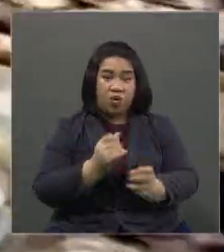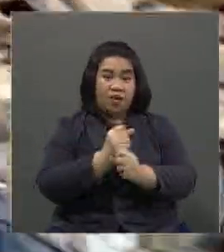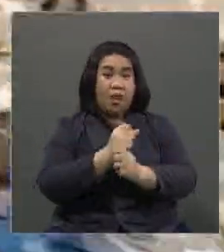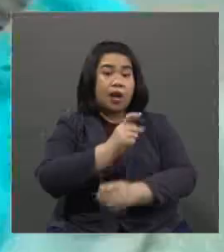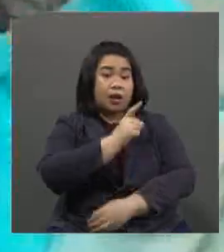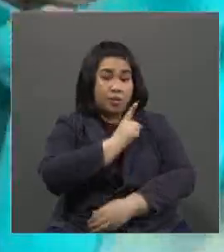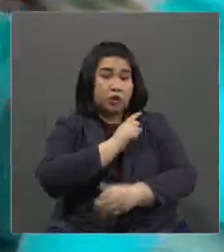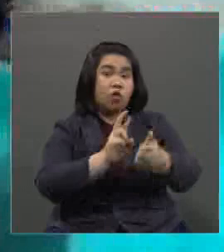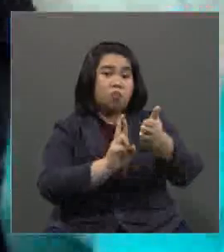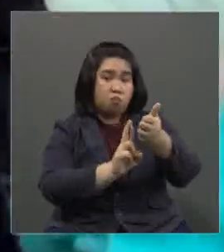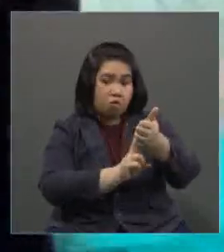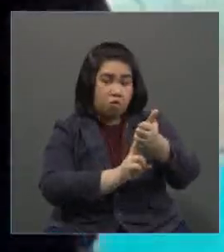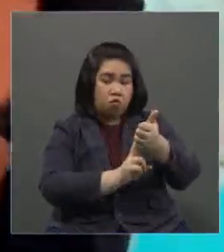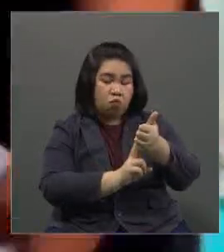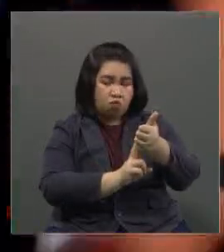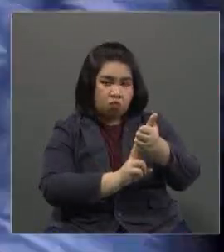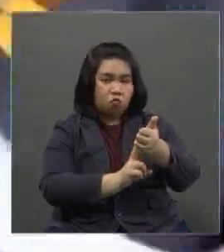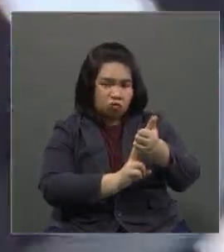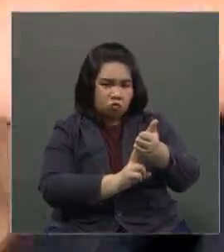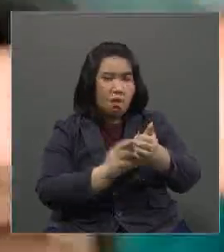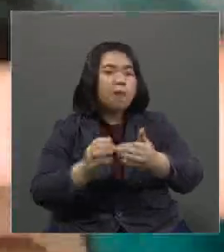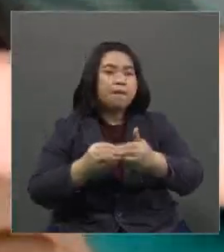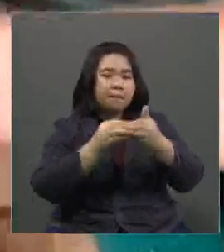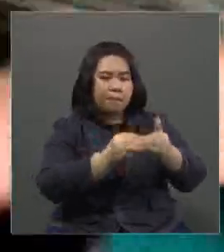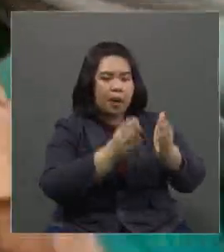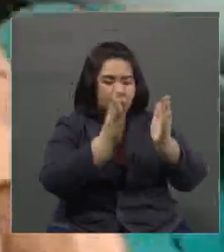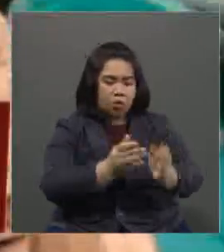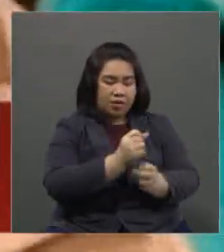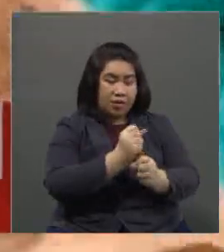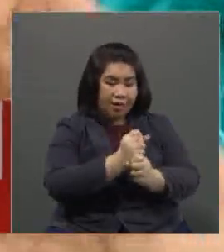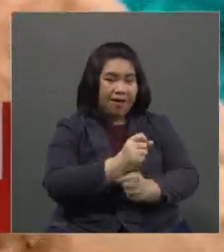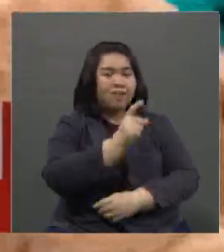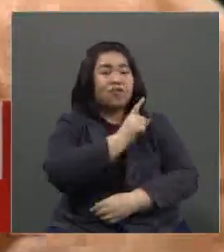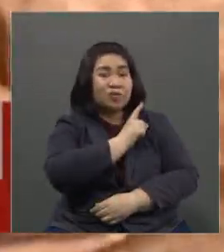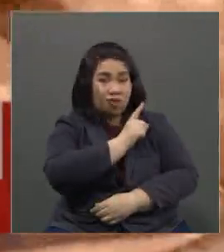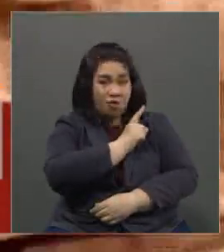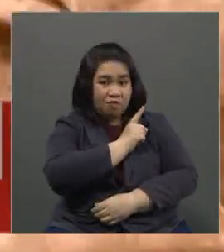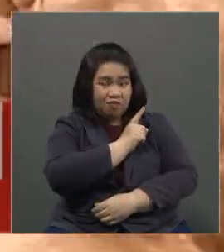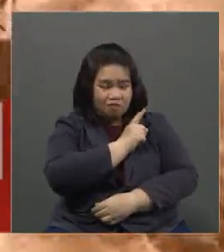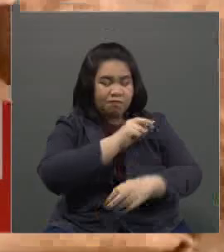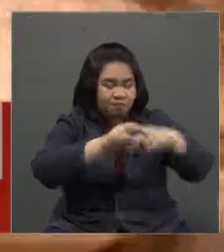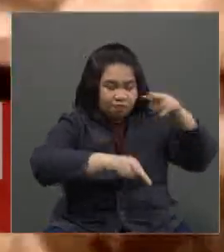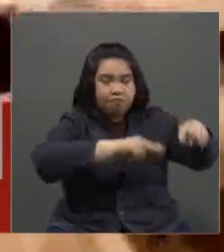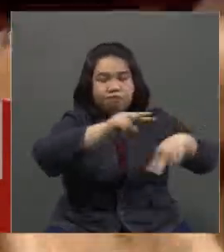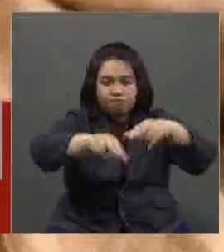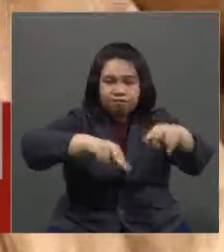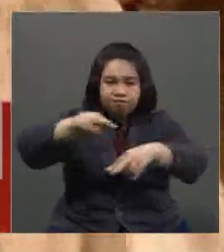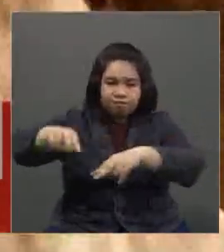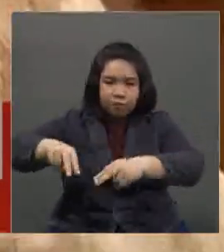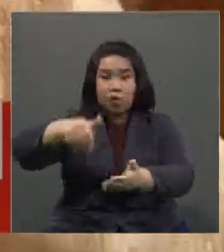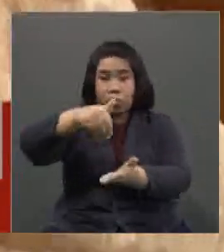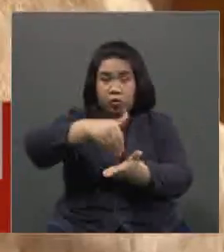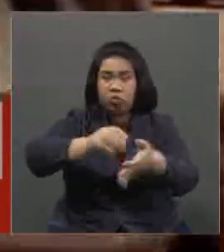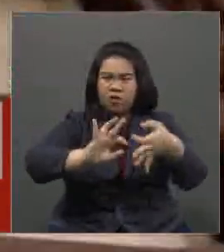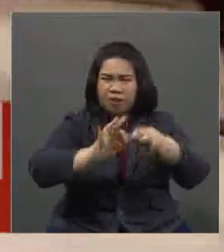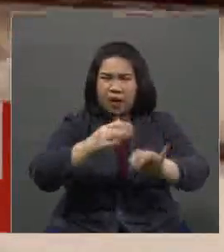นะคะรองอธิบดีกรมโรงงานอุตสาหกรรมนำเจ้าหน้าที่ค่ะพร้อมหน่วยงานที่เกี่ยวข้องลงพื้นที่ตรวจสอบรอบจุดเกิดเหตุเพลิงไหม้